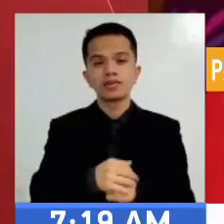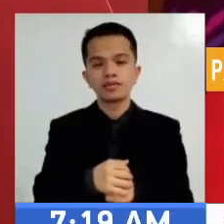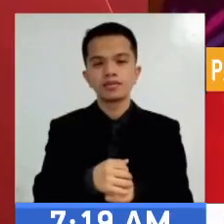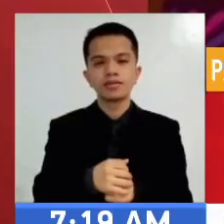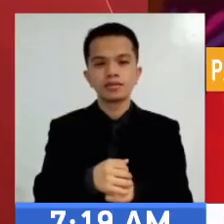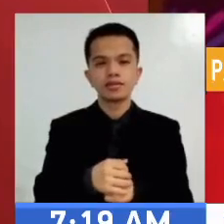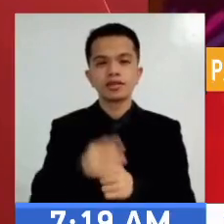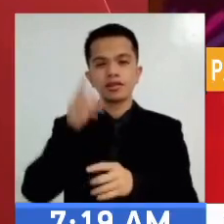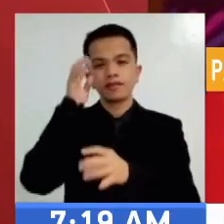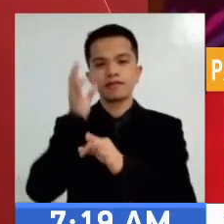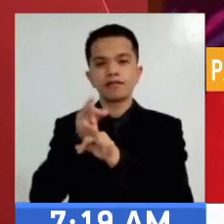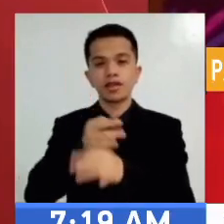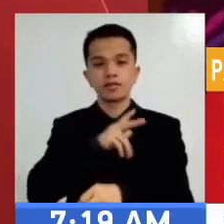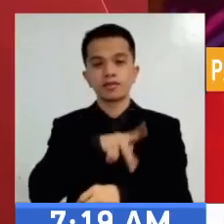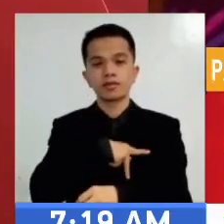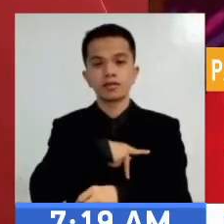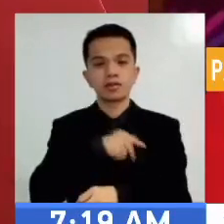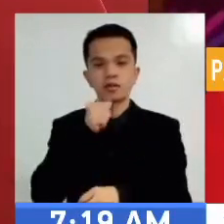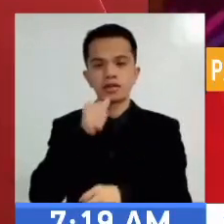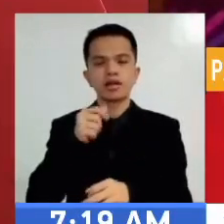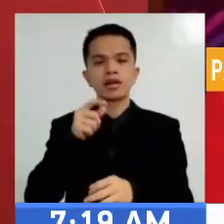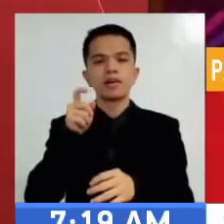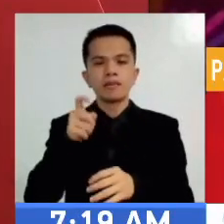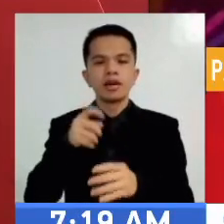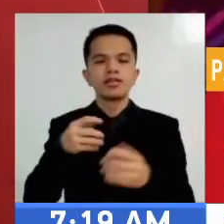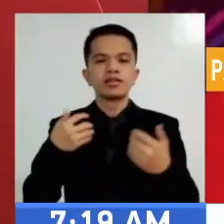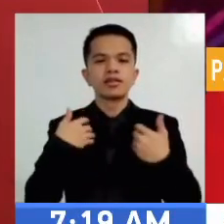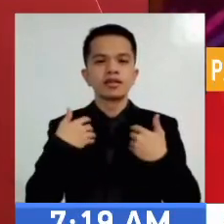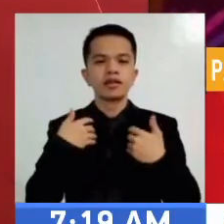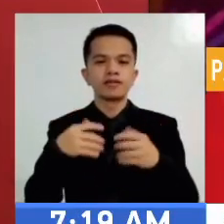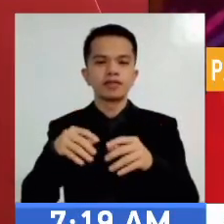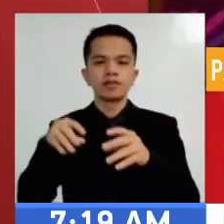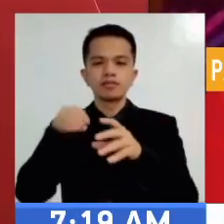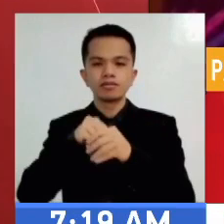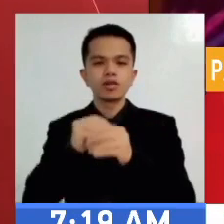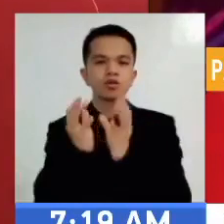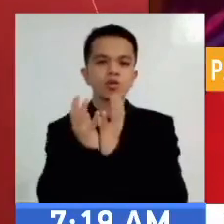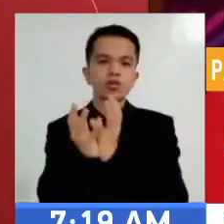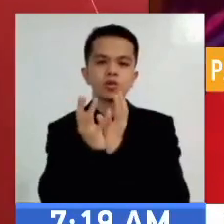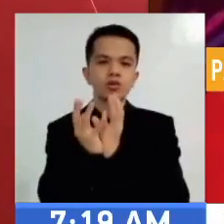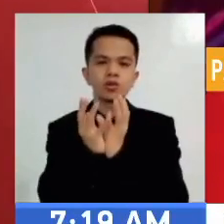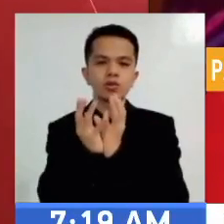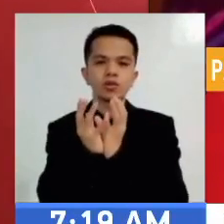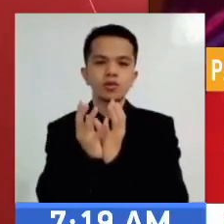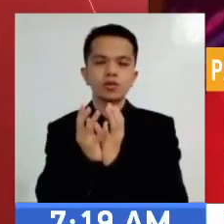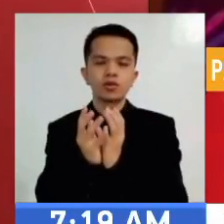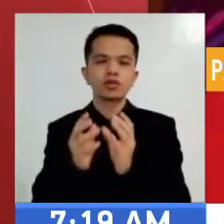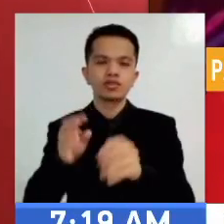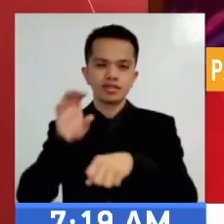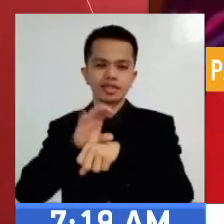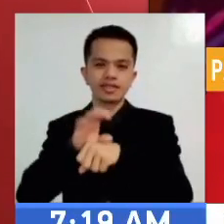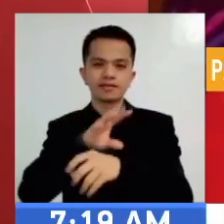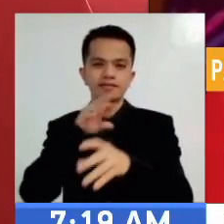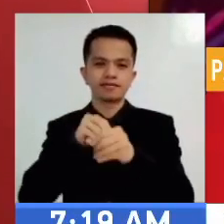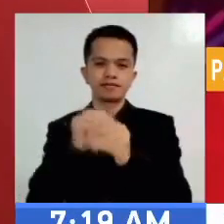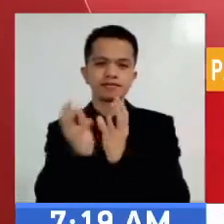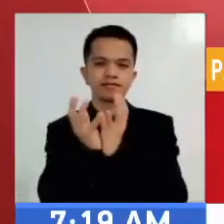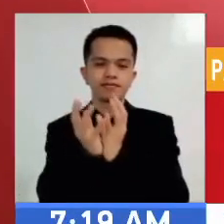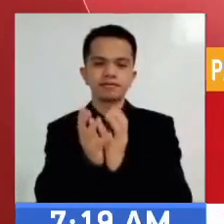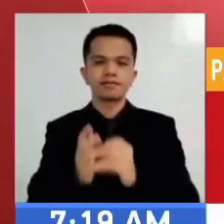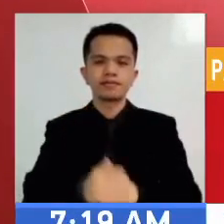eh. Kailangan nagbubuo ka ng mga sambayana, ng community. Mm-hmm. At yung simbahan is a community. Alright, Father. Paano naman po